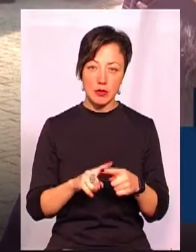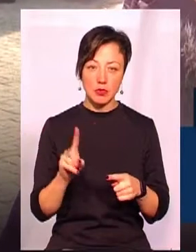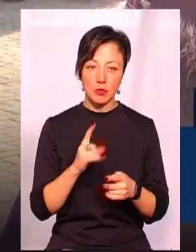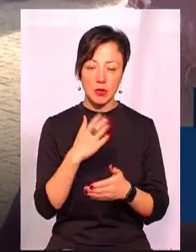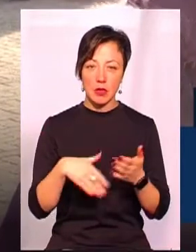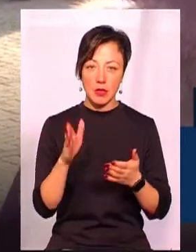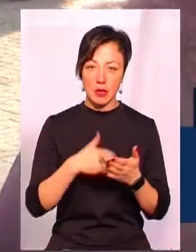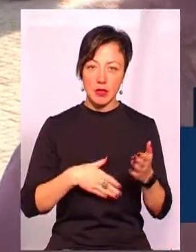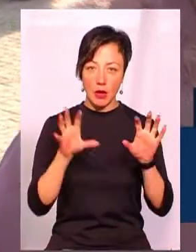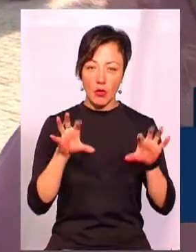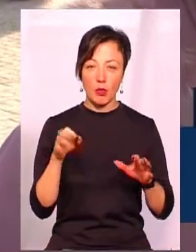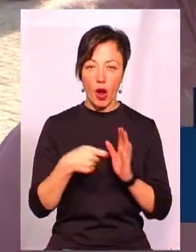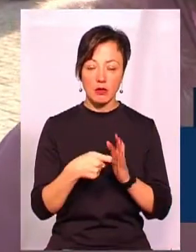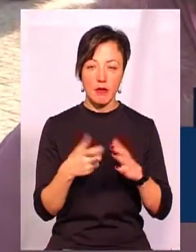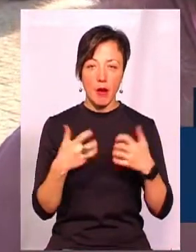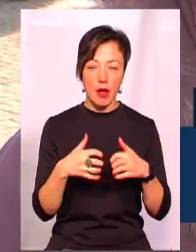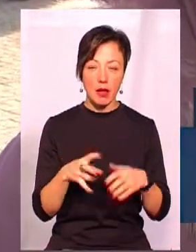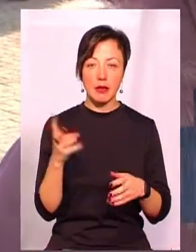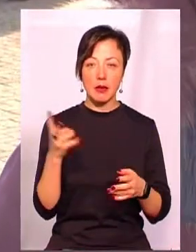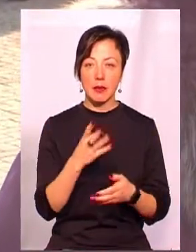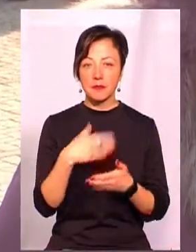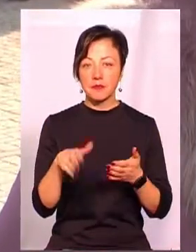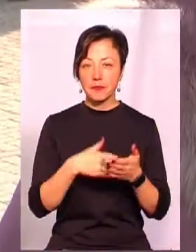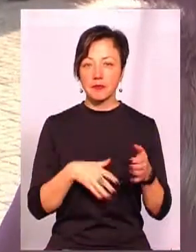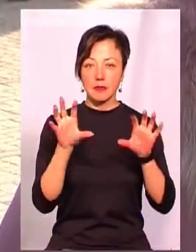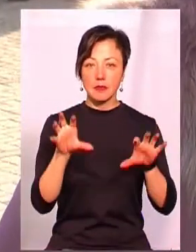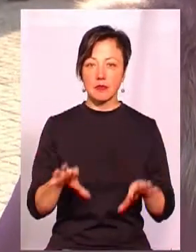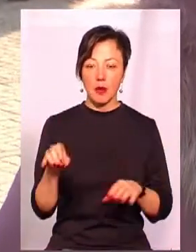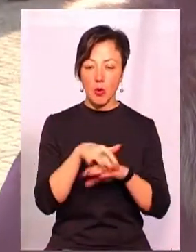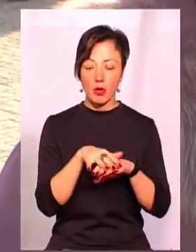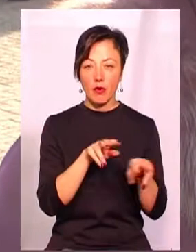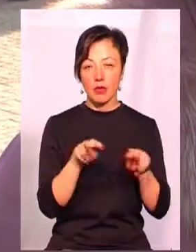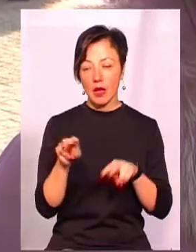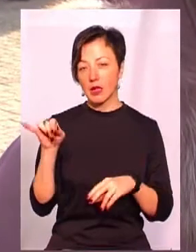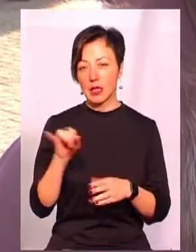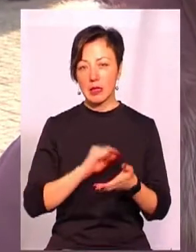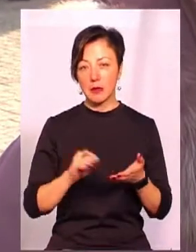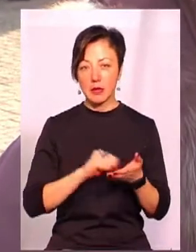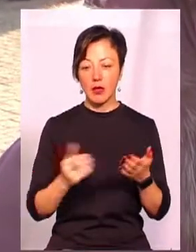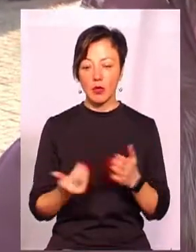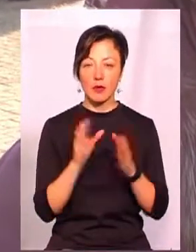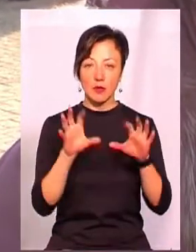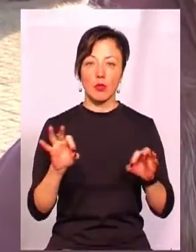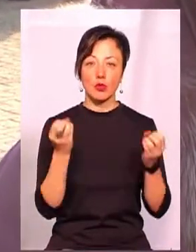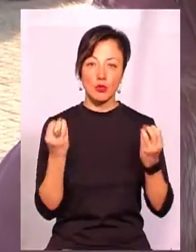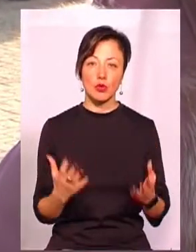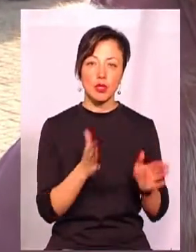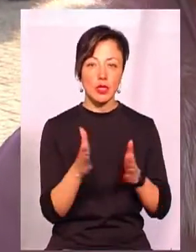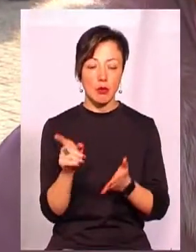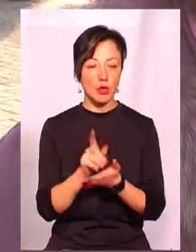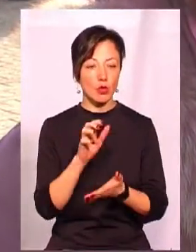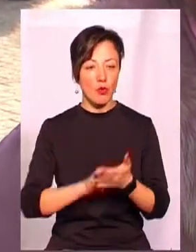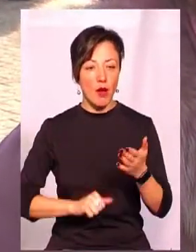про касові апарати, значить, нівелювати закони про ринковий нагляд, от, і написати новий закон про спрощену систему